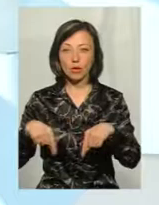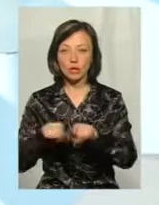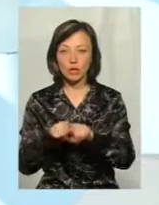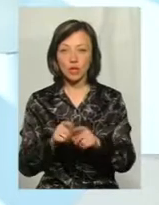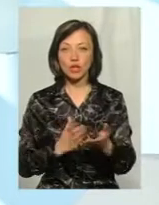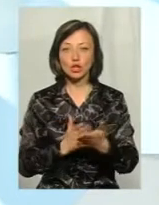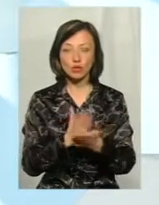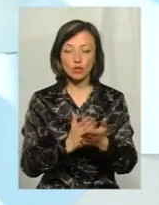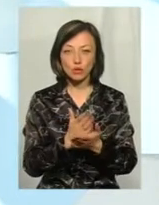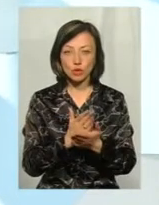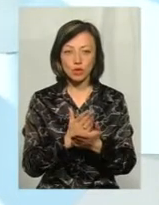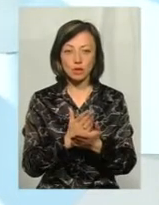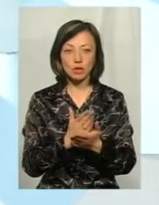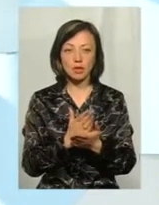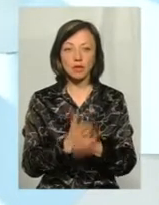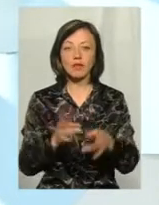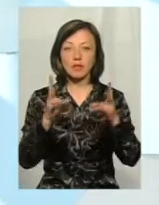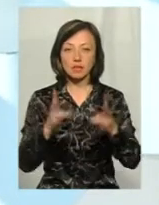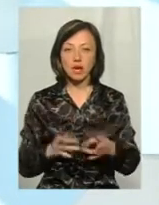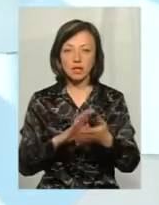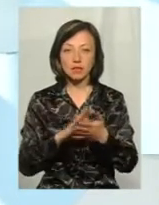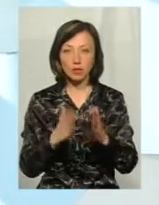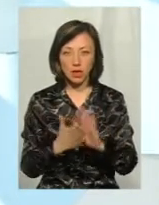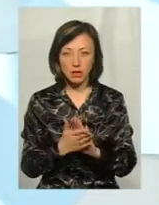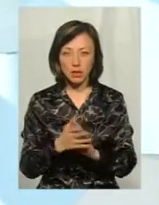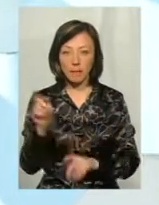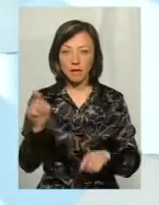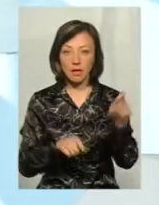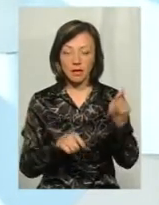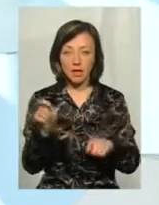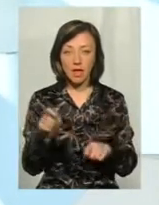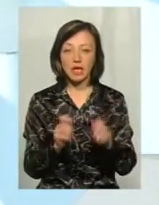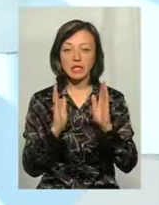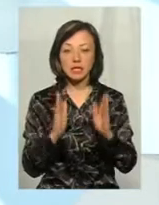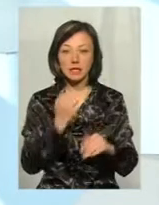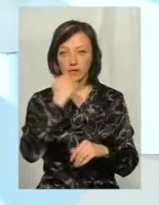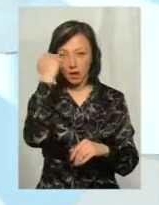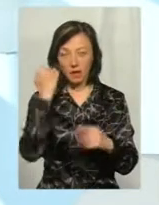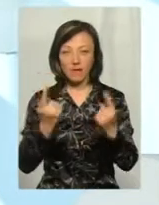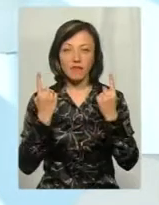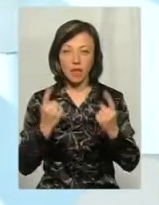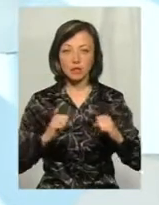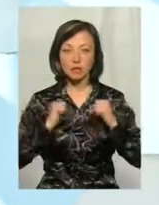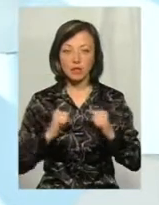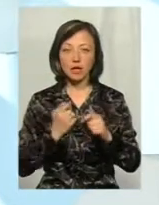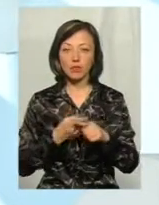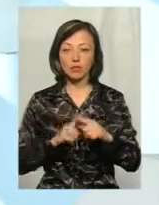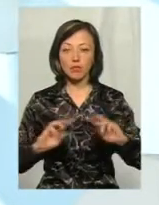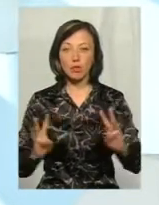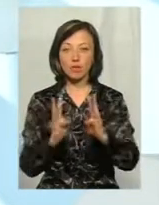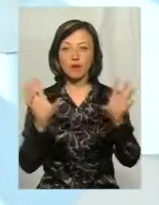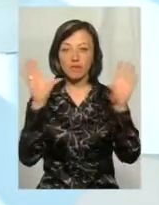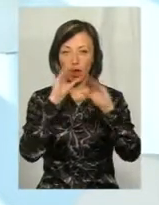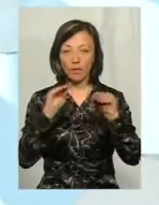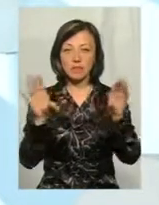значить, служб надзвичайних ситуацій приїхали туди. І тільки завдяки великим зусиллям цю пожежу вдалося,